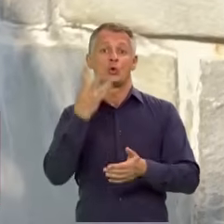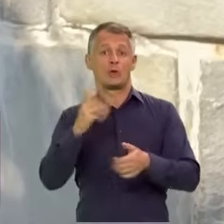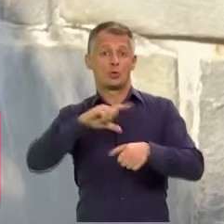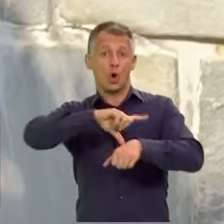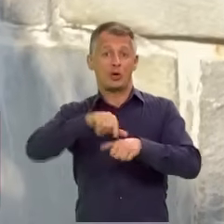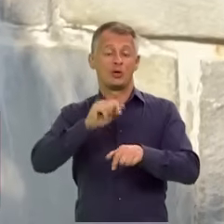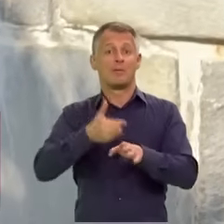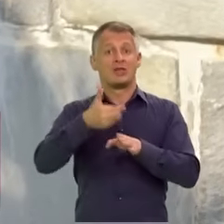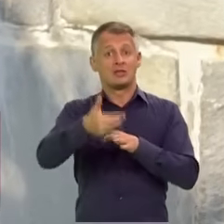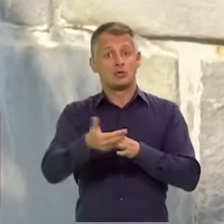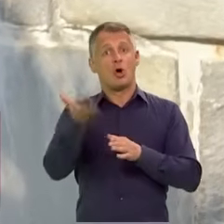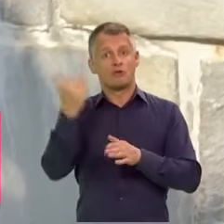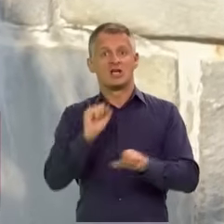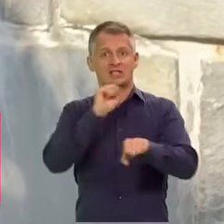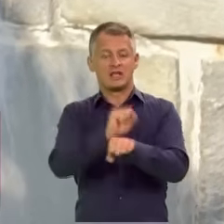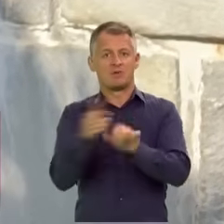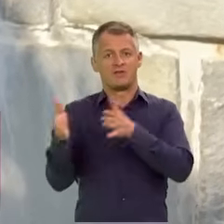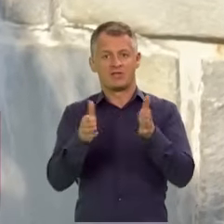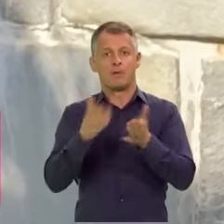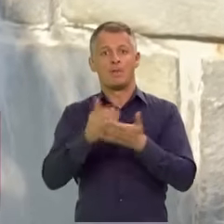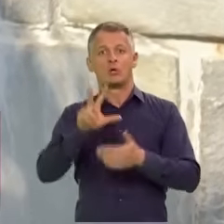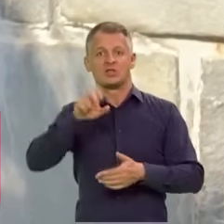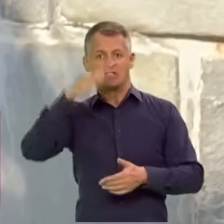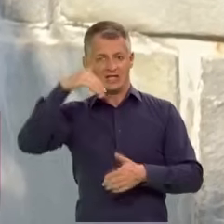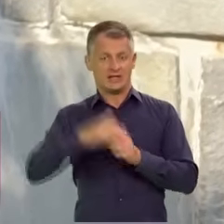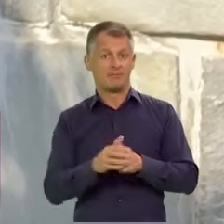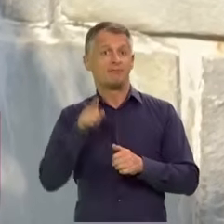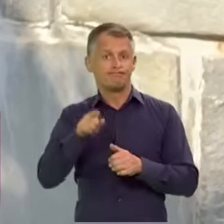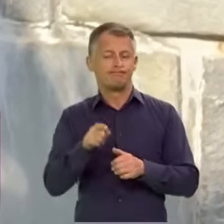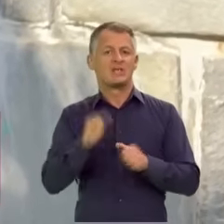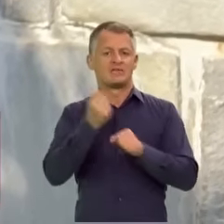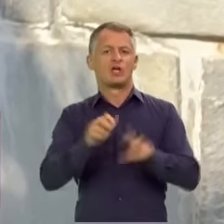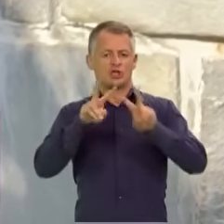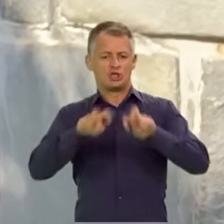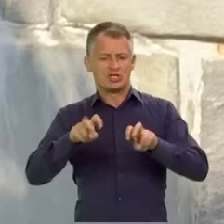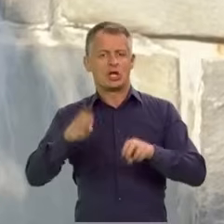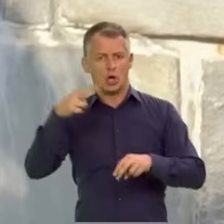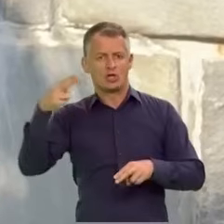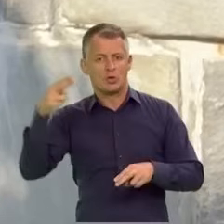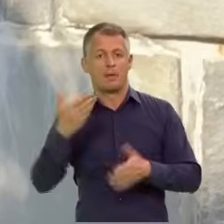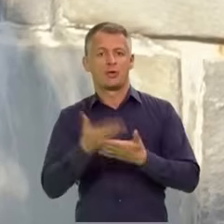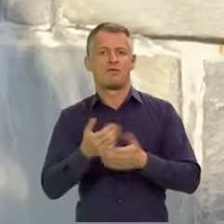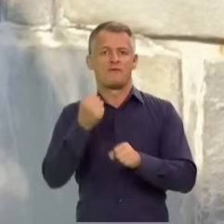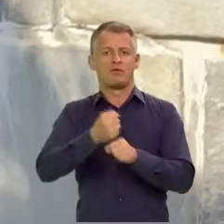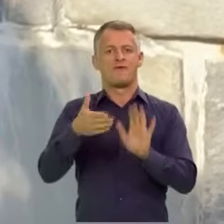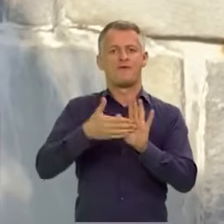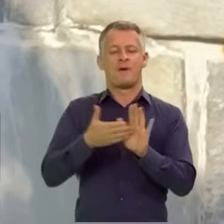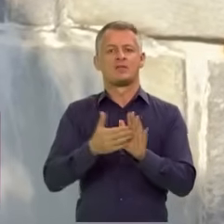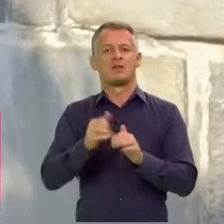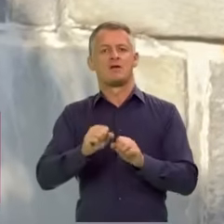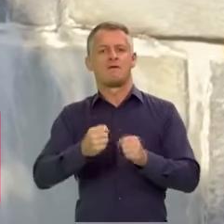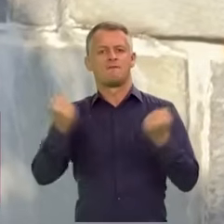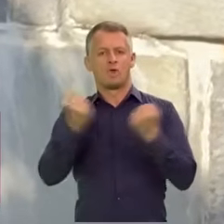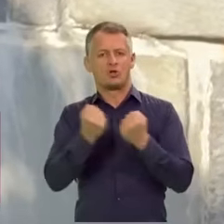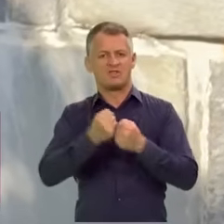au fost arestați preventiv pentru 30 de zile. În cauză, cercetările sunt continuate sub aspectul săvârșirii infracțiunilor de violență